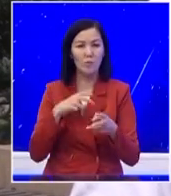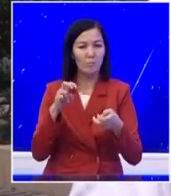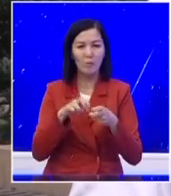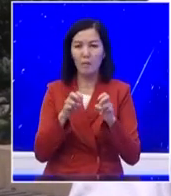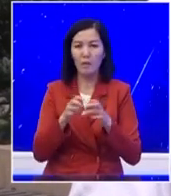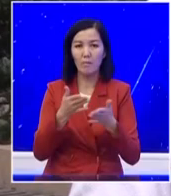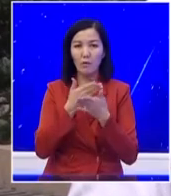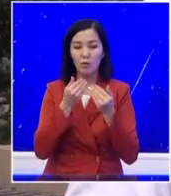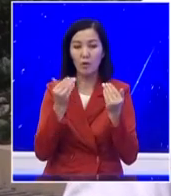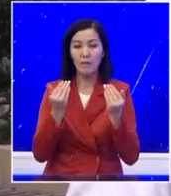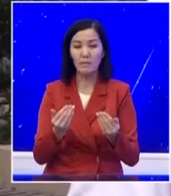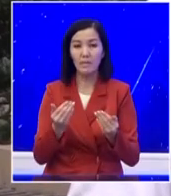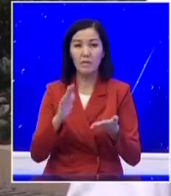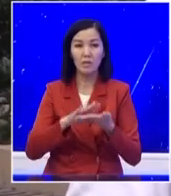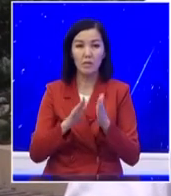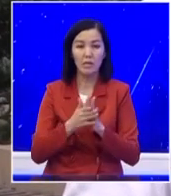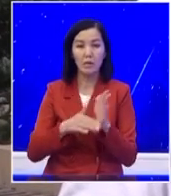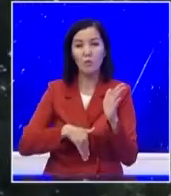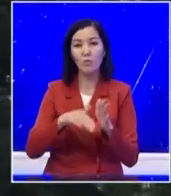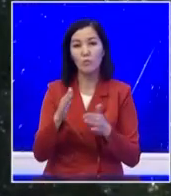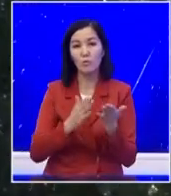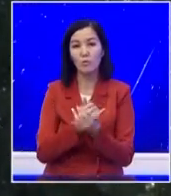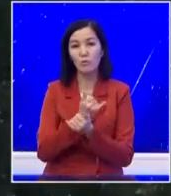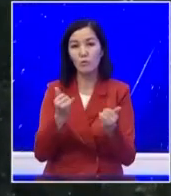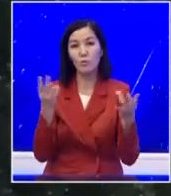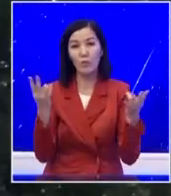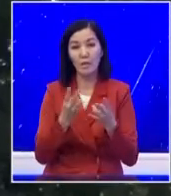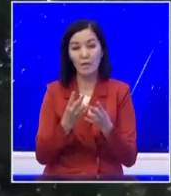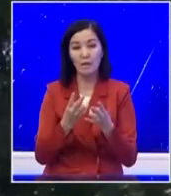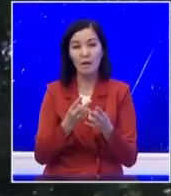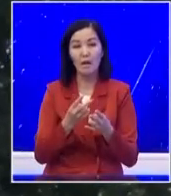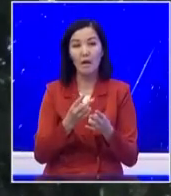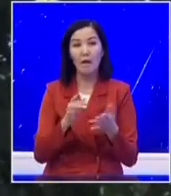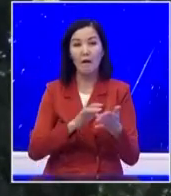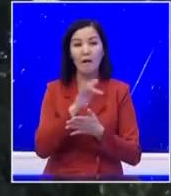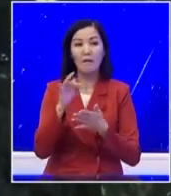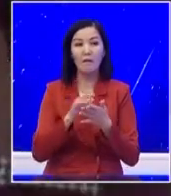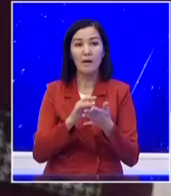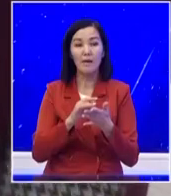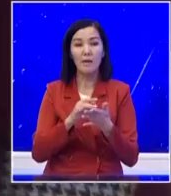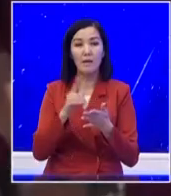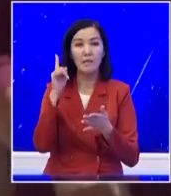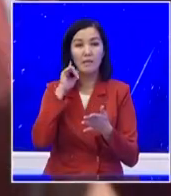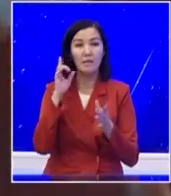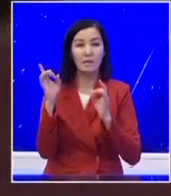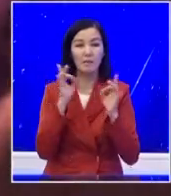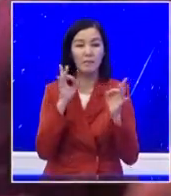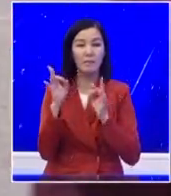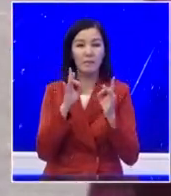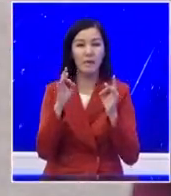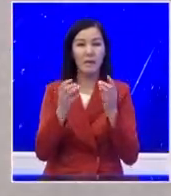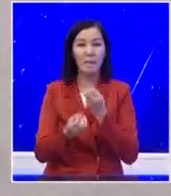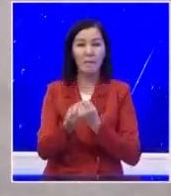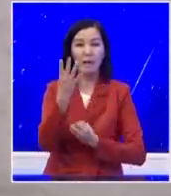де зағиптарға жағдай жасалуы қажет. Бауыржан қалада зағиптар үшін дыбысты бағдаршамдарда көпте орнатылуы тиіс деп